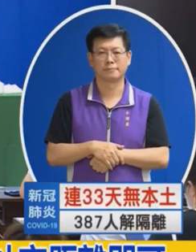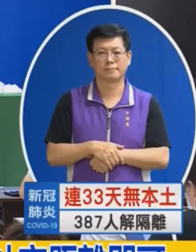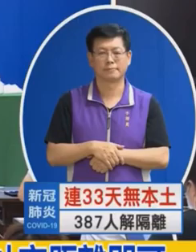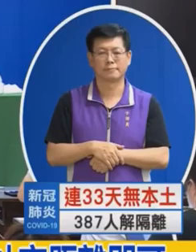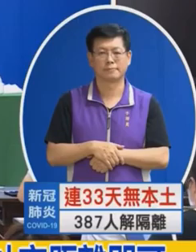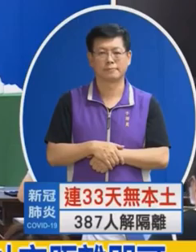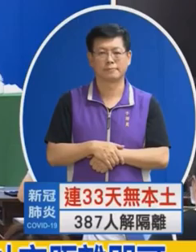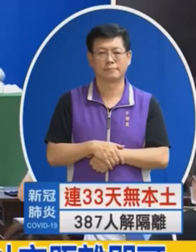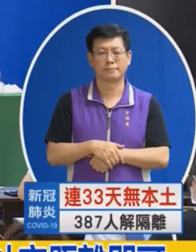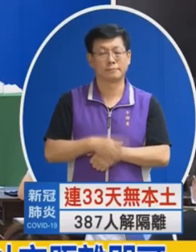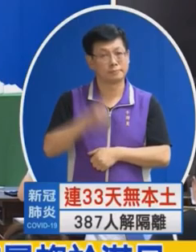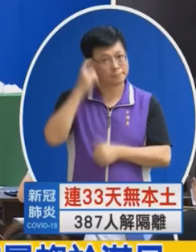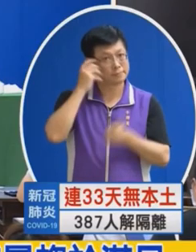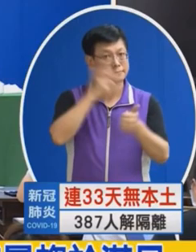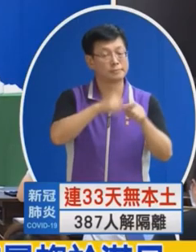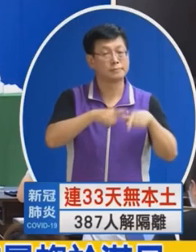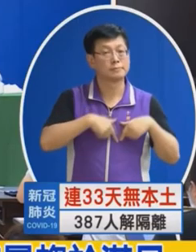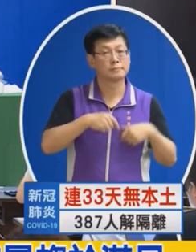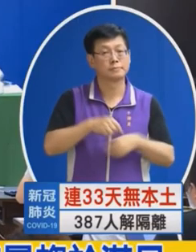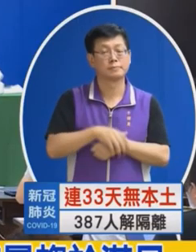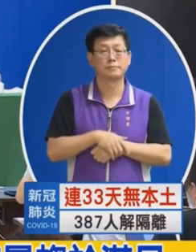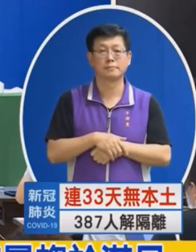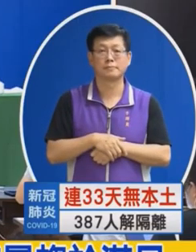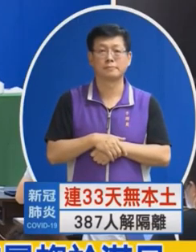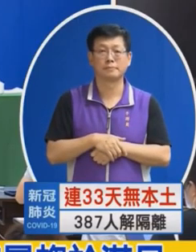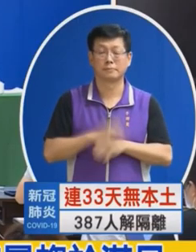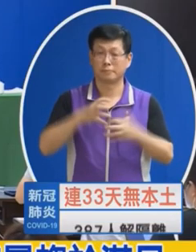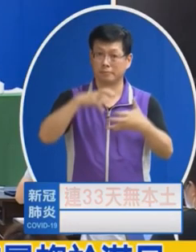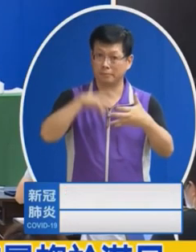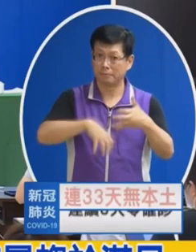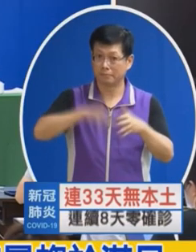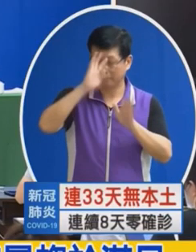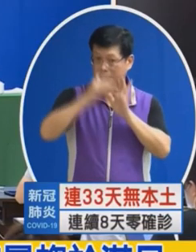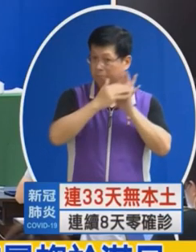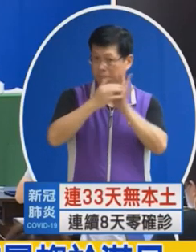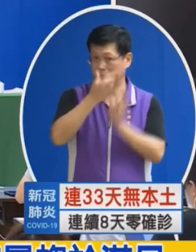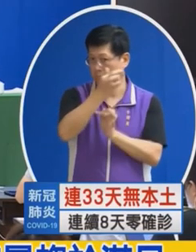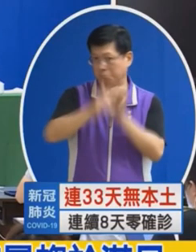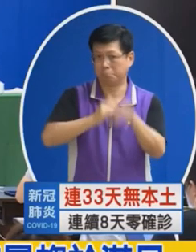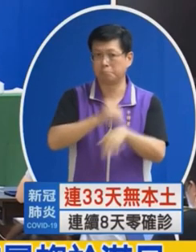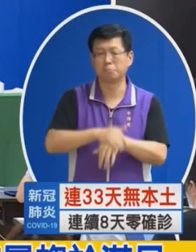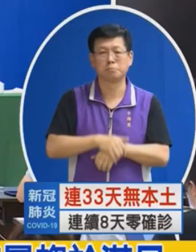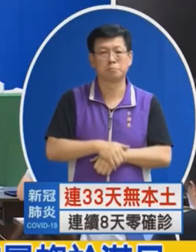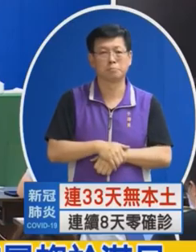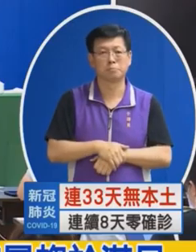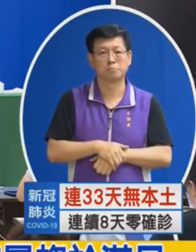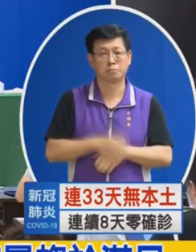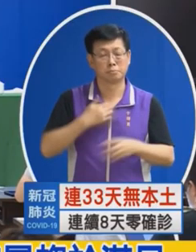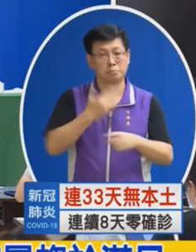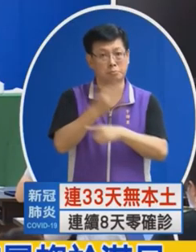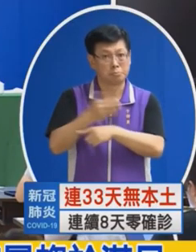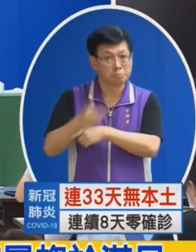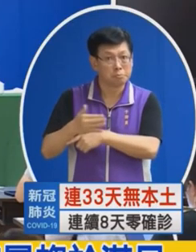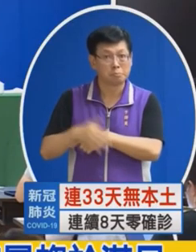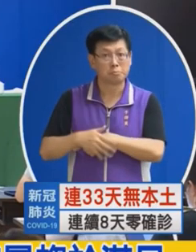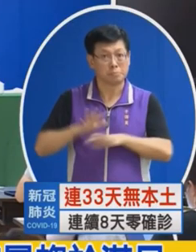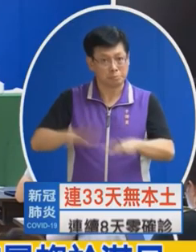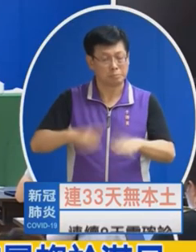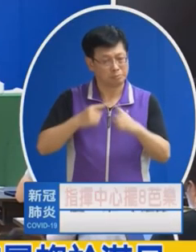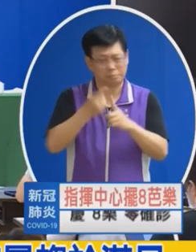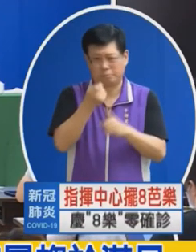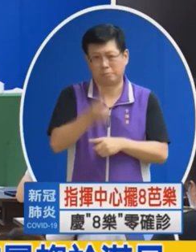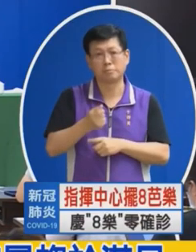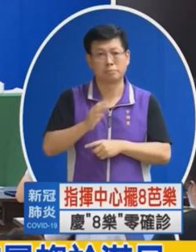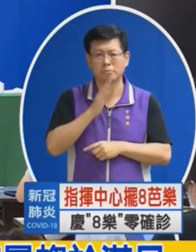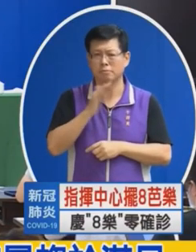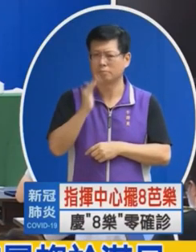先吧。 我想问一下指挥中心这边，就是我们国内的防疫做得很成功，然后也把死亡案例就是降到最低，